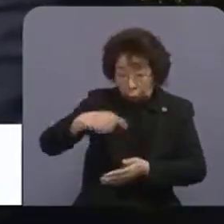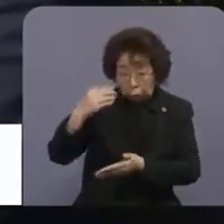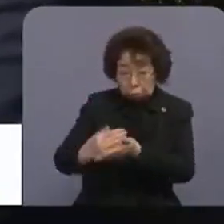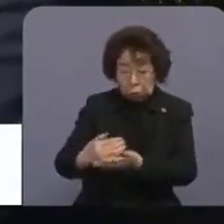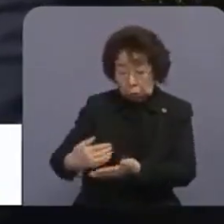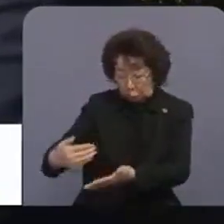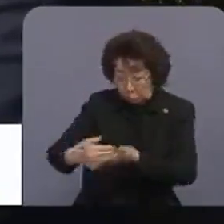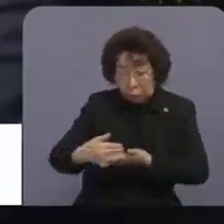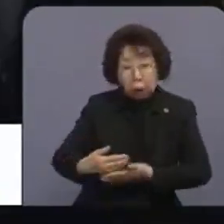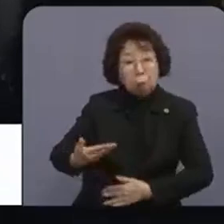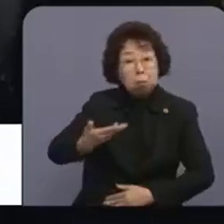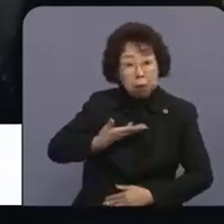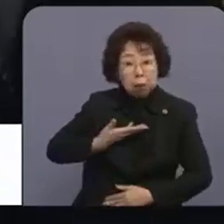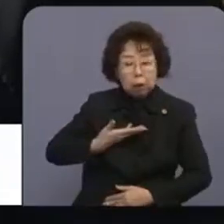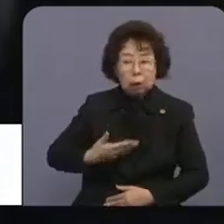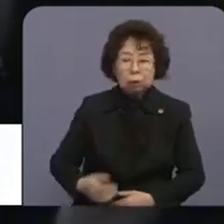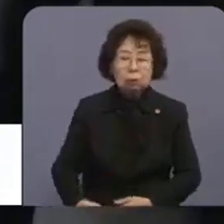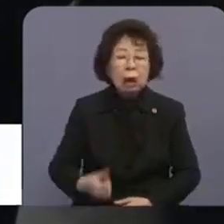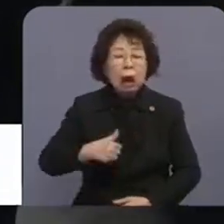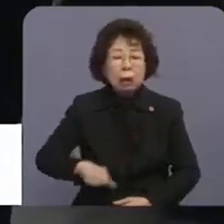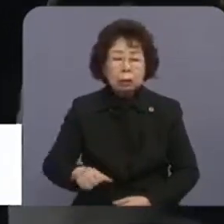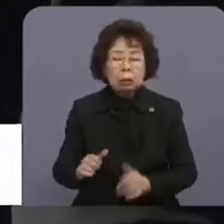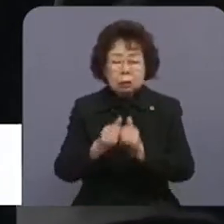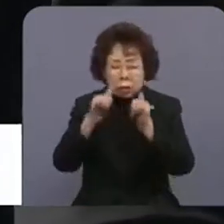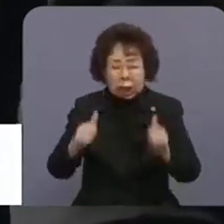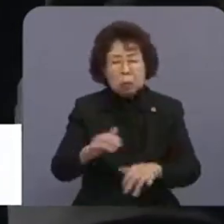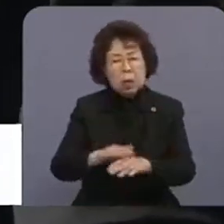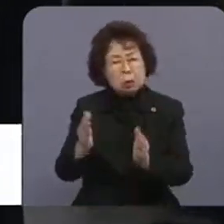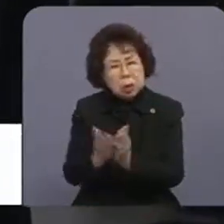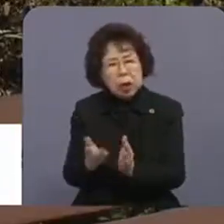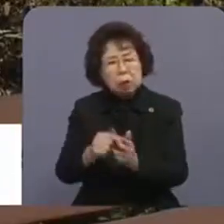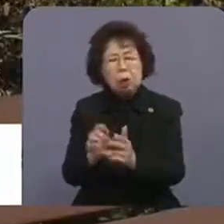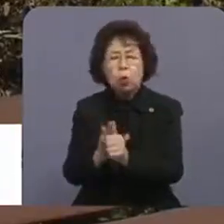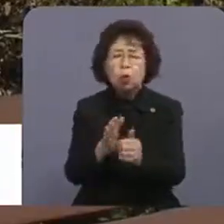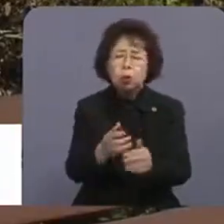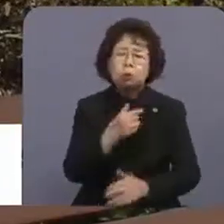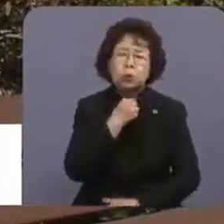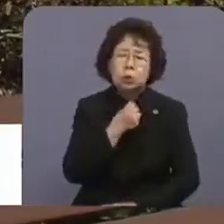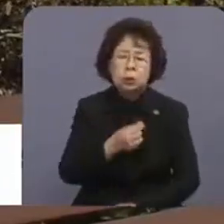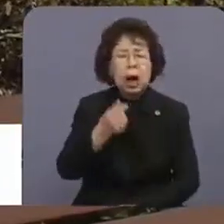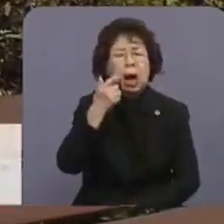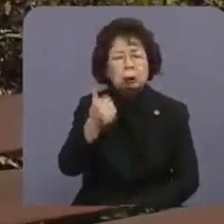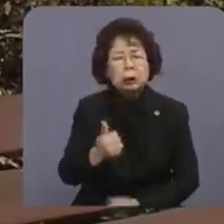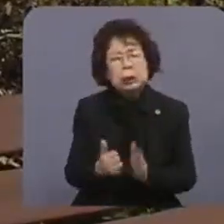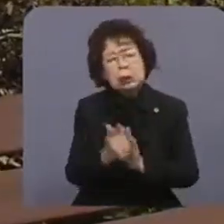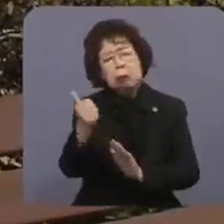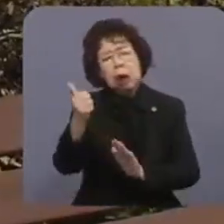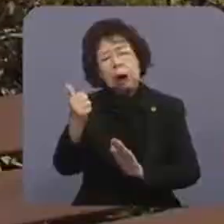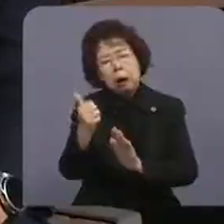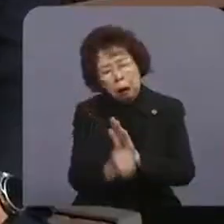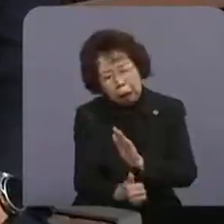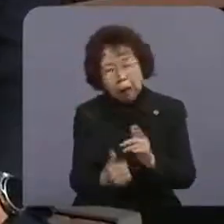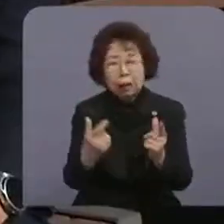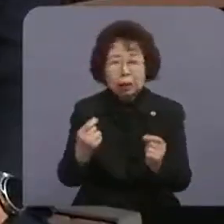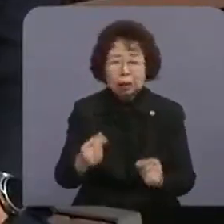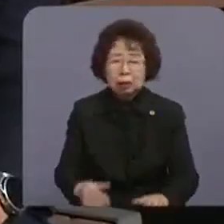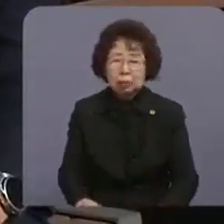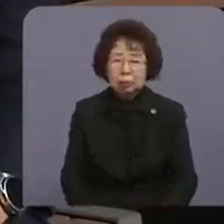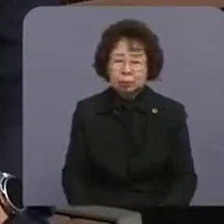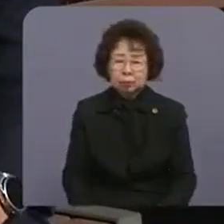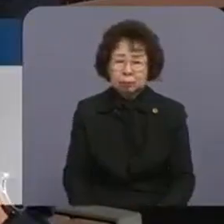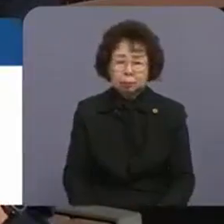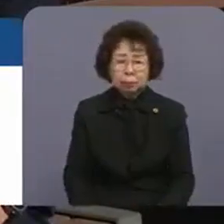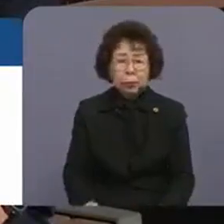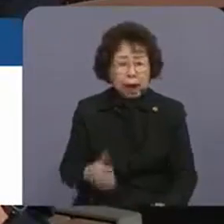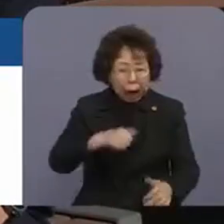안내를 받았습니다 아들이 사회에 잘 적응하게 돕고 싶었던 아버지의 희망이 꺾였습니다 얘가 하고